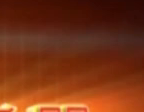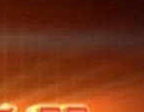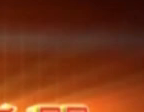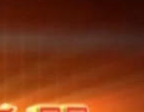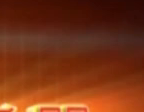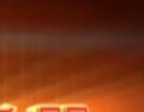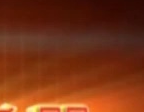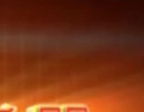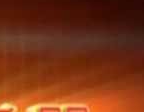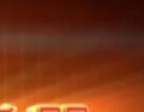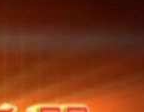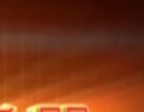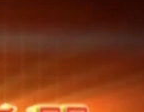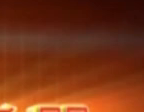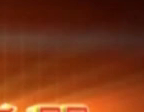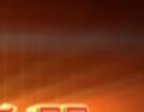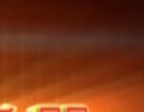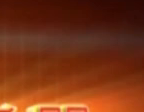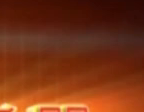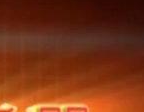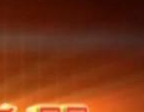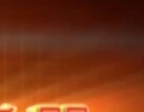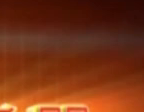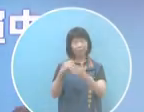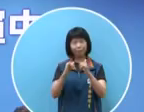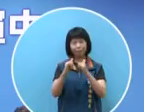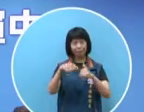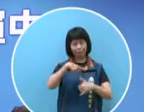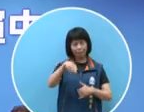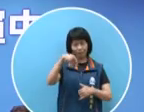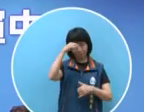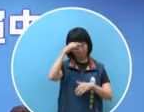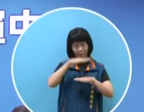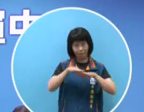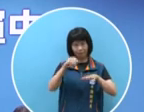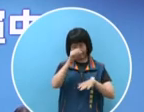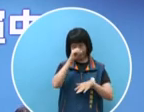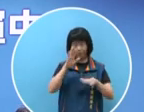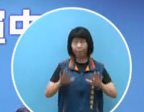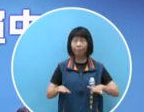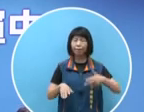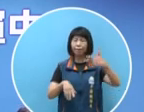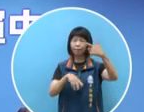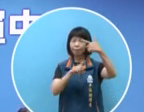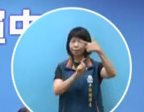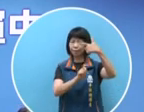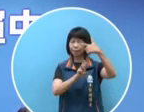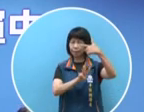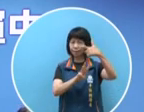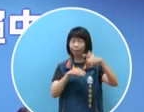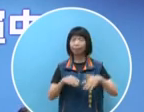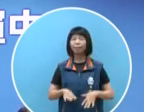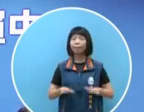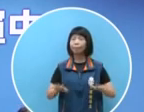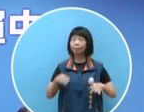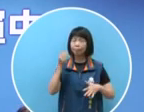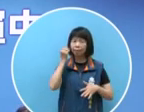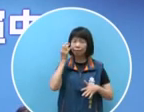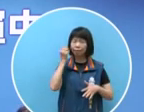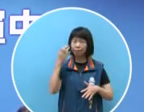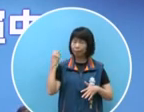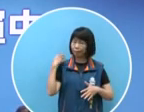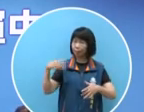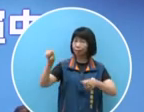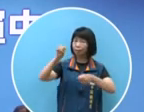你好，欢迎收看6月13号大花莲地方新闻，我是卢宇慧。花莲县13号再新增一起本土确诊案例，属于桃园观音